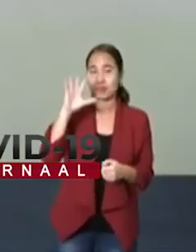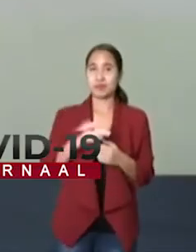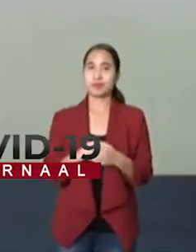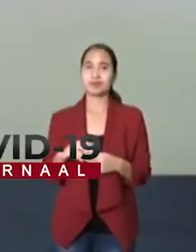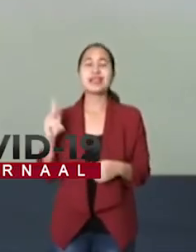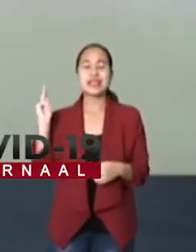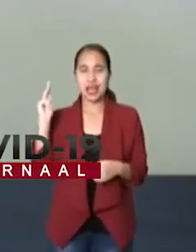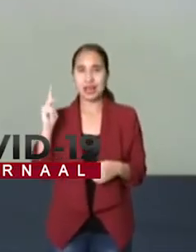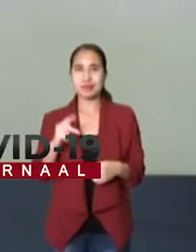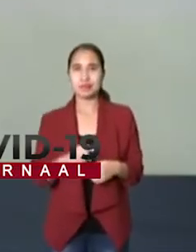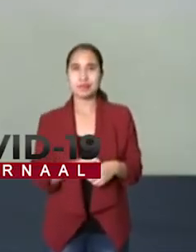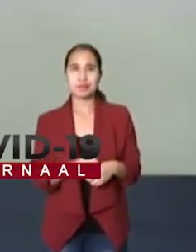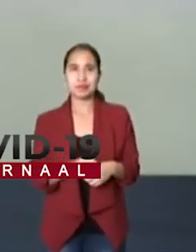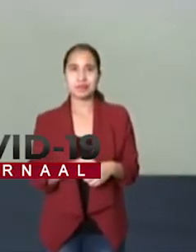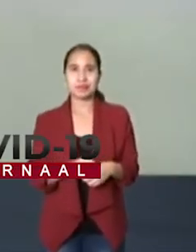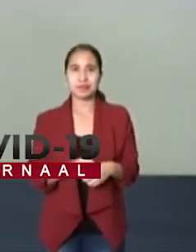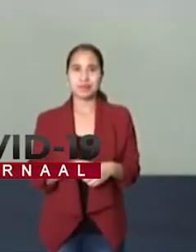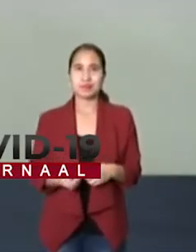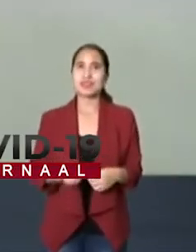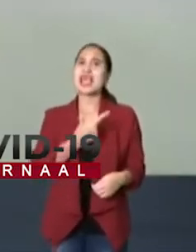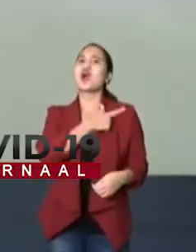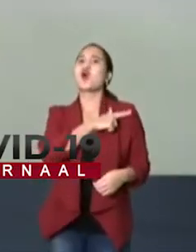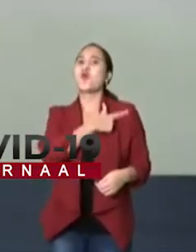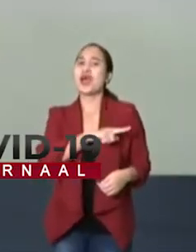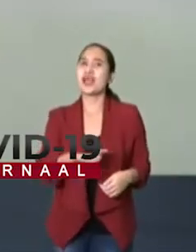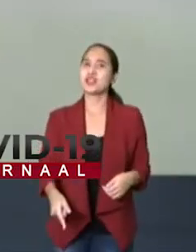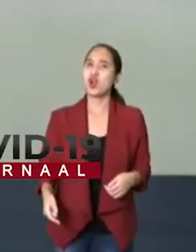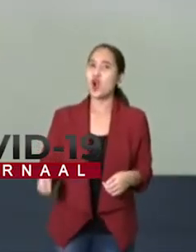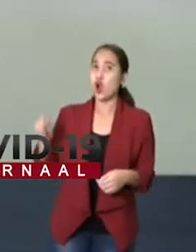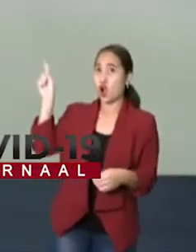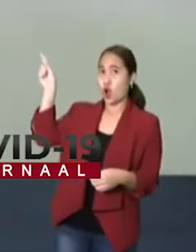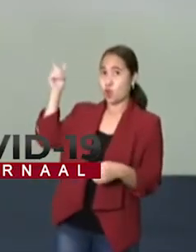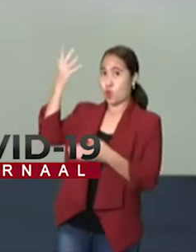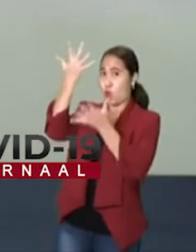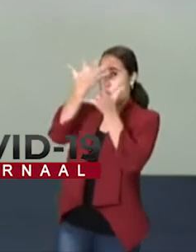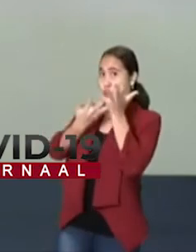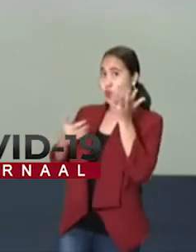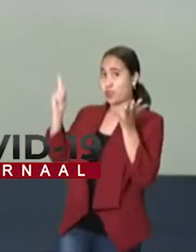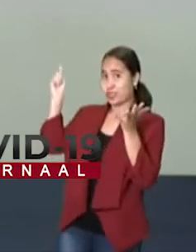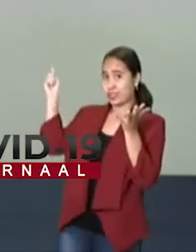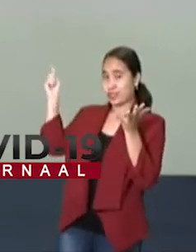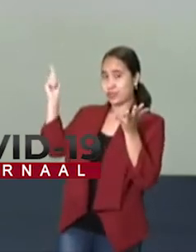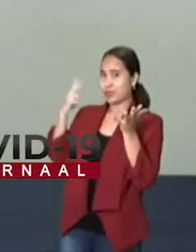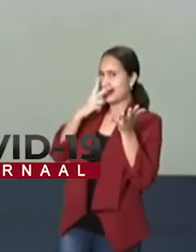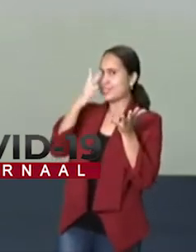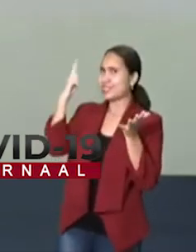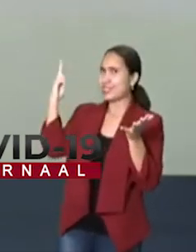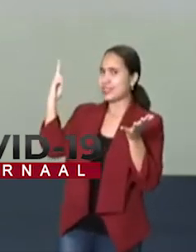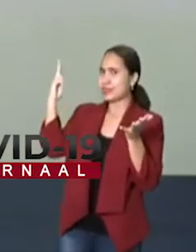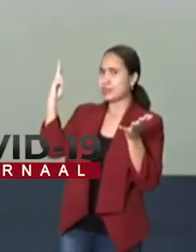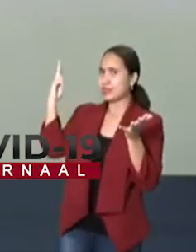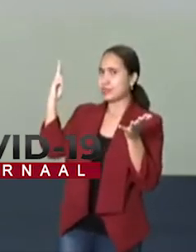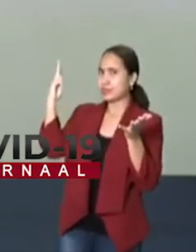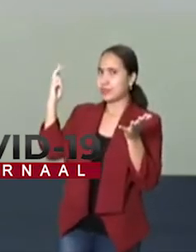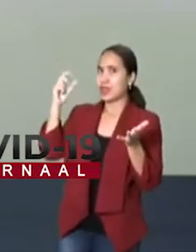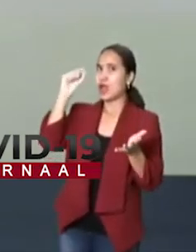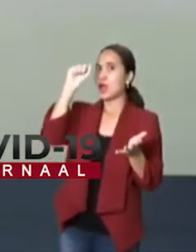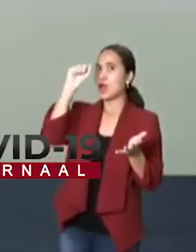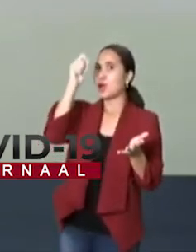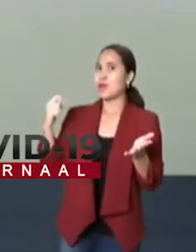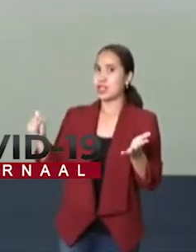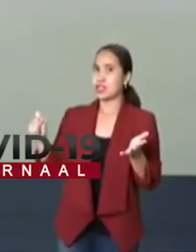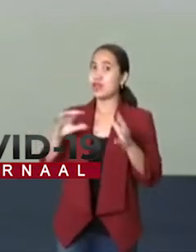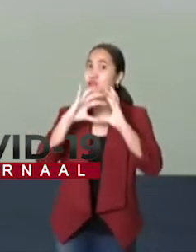Zoals we gewend zijn, de vaccinatiecijfers, het mooie overzicht. Waarbij we dus zien dat we het percentage aan